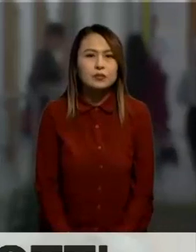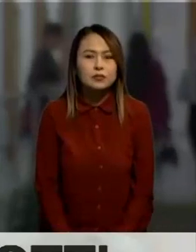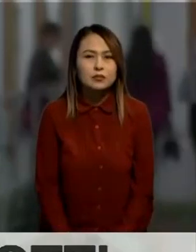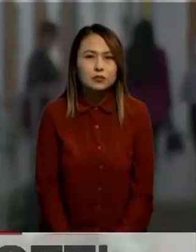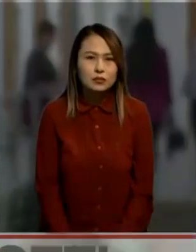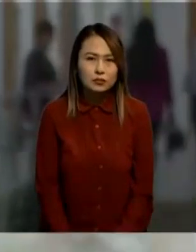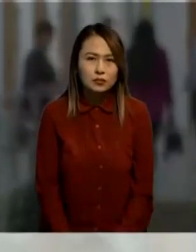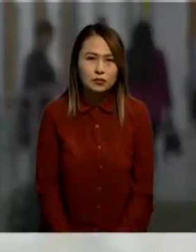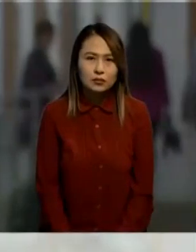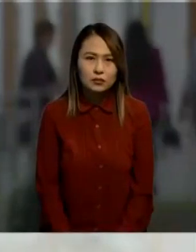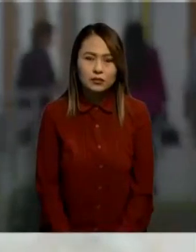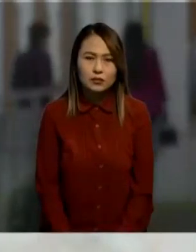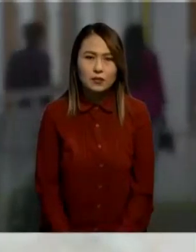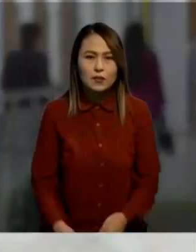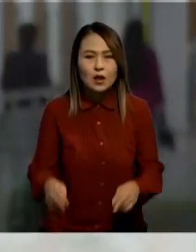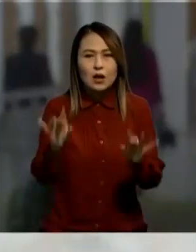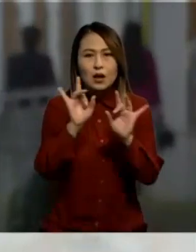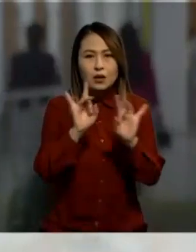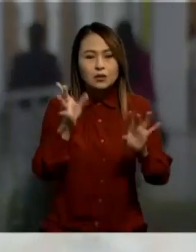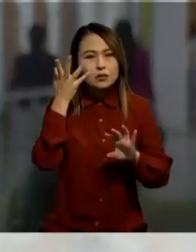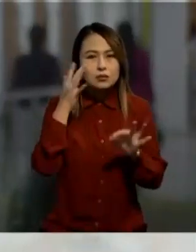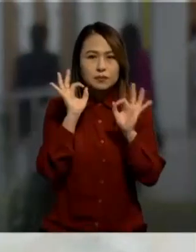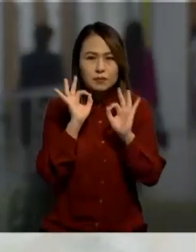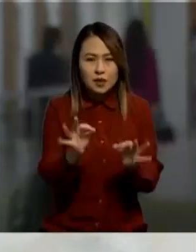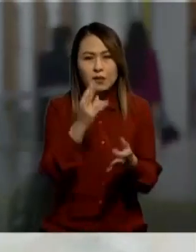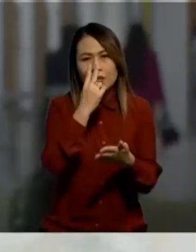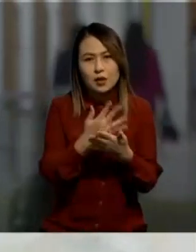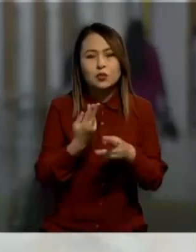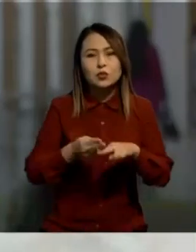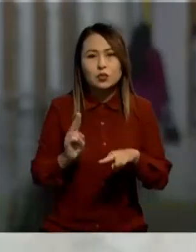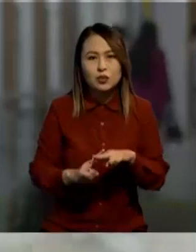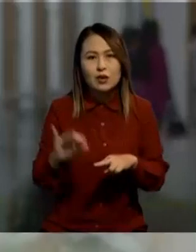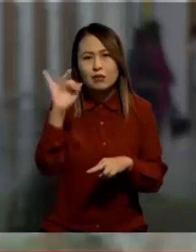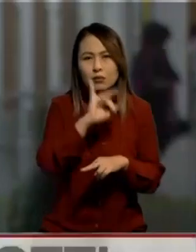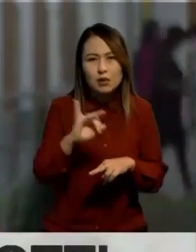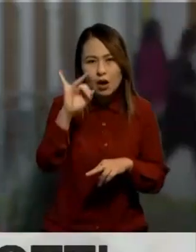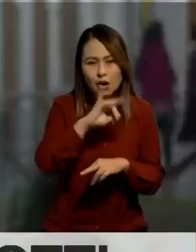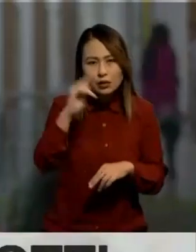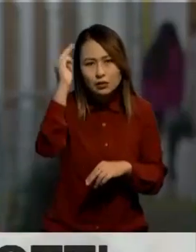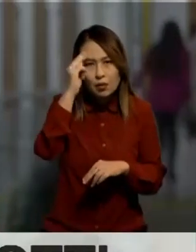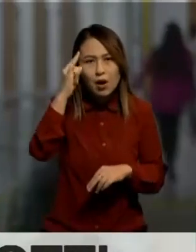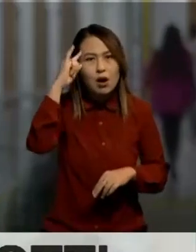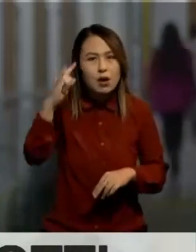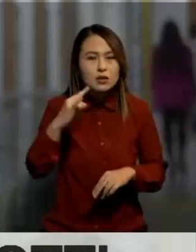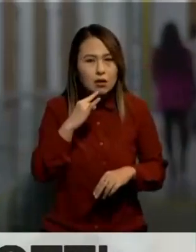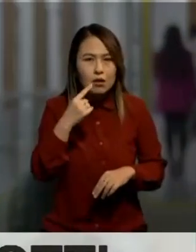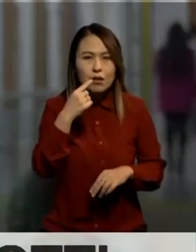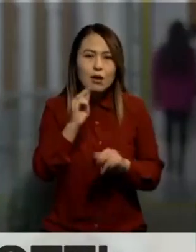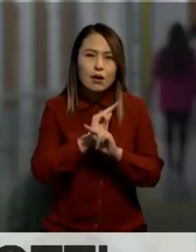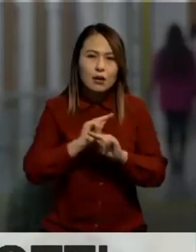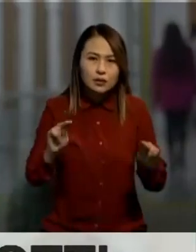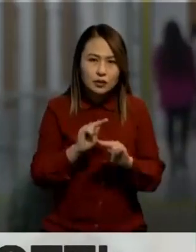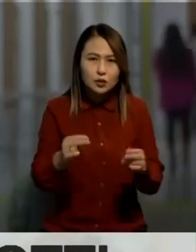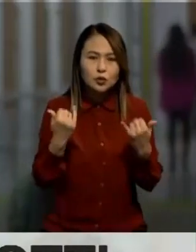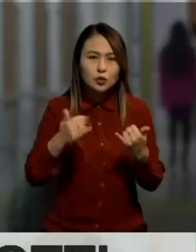жалпы тақырыпты айтудан гөрі көрсеткен әрине дұрыс болып табылады. Сол себептен тарих сабақтарында, қазақ әдебиеті сабақтарында,